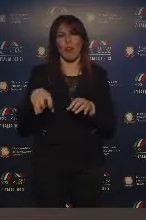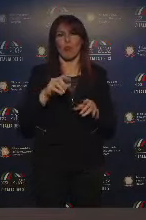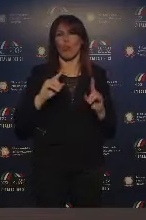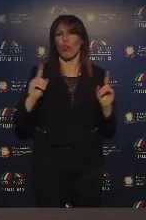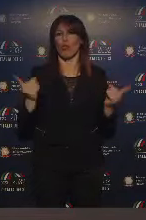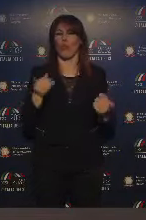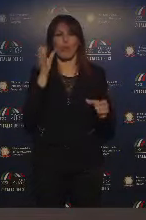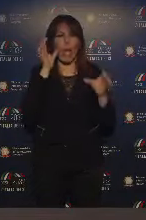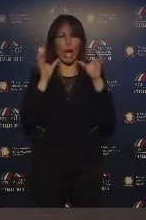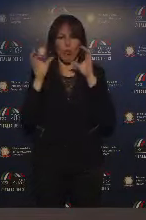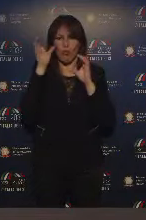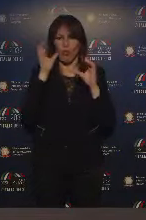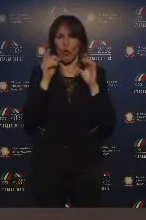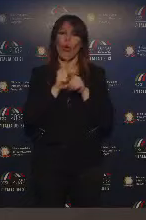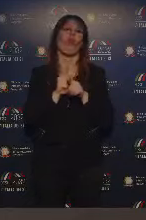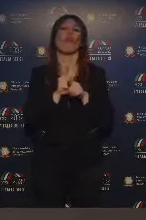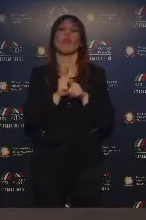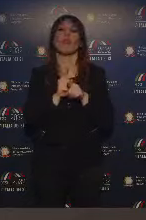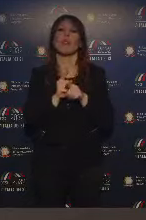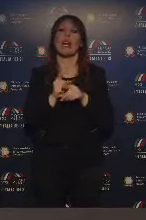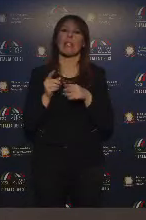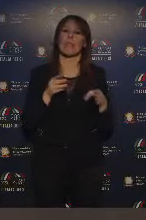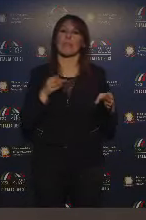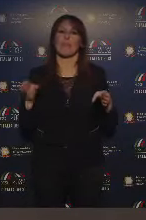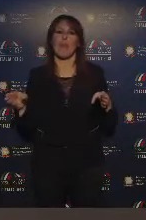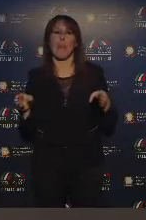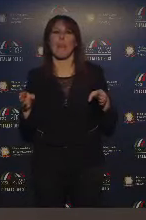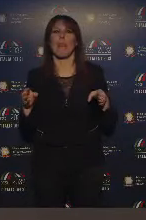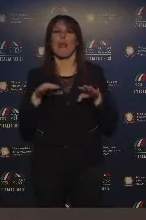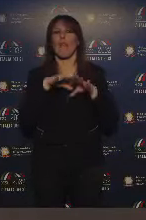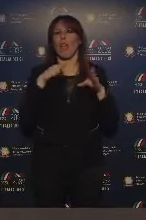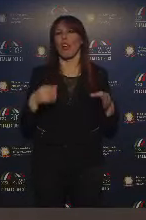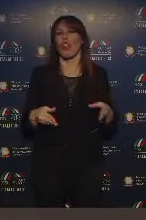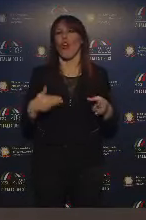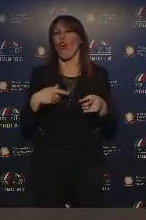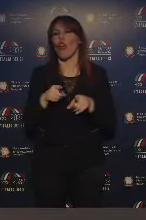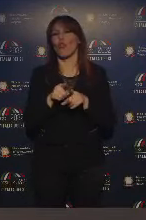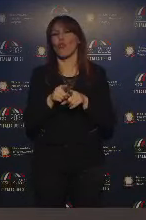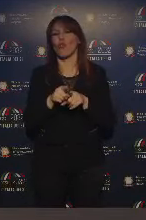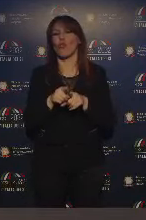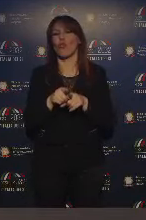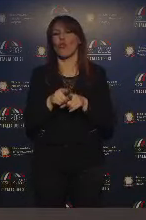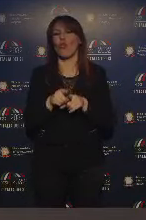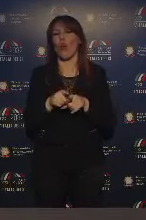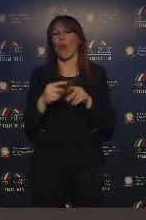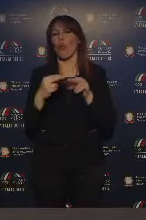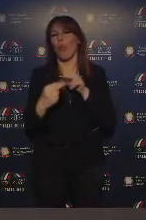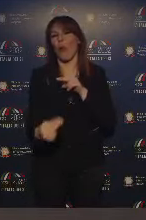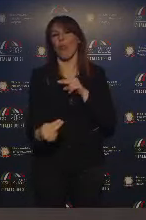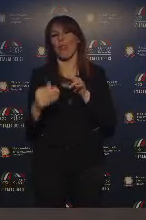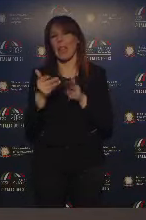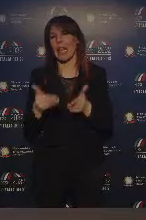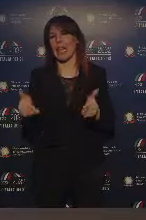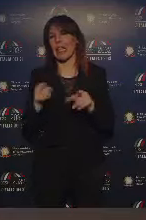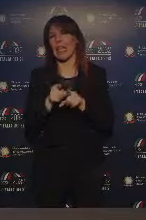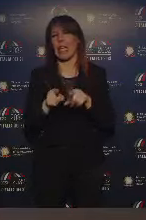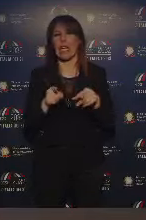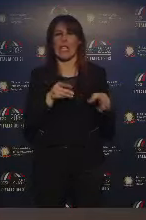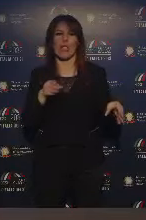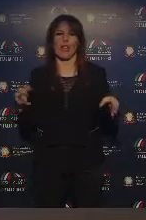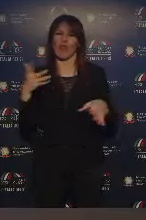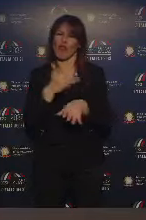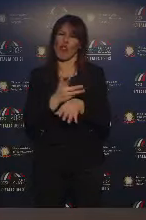e un viadotto non è di destra o di sinistra una galleria un ponte una diga e e i sindaci che incontro spesso e volentieri